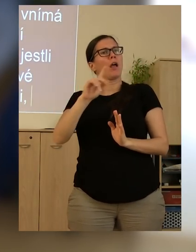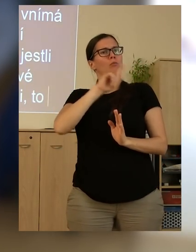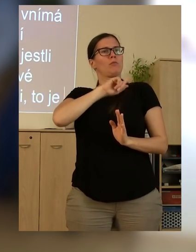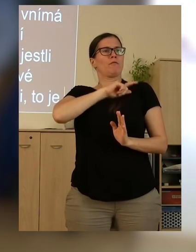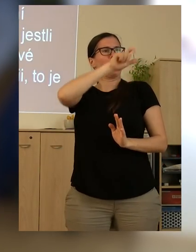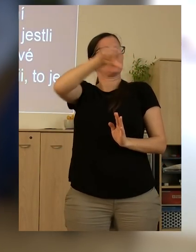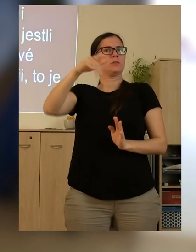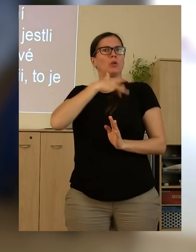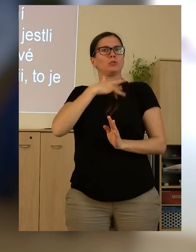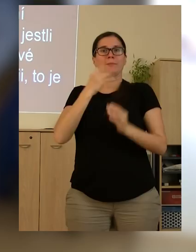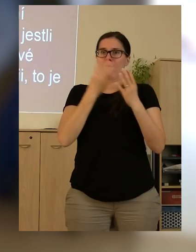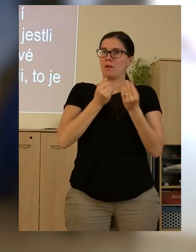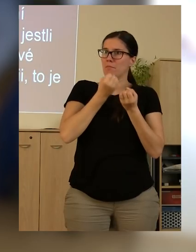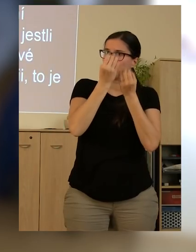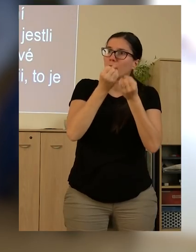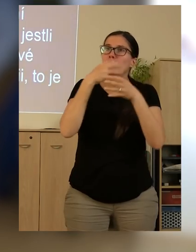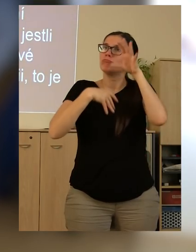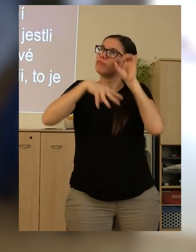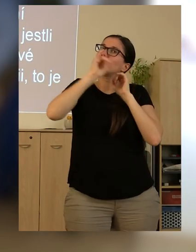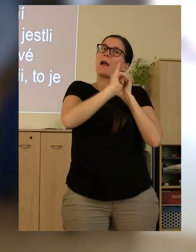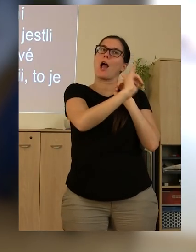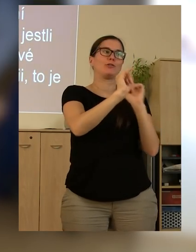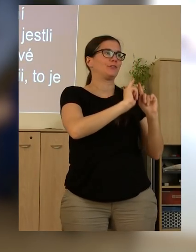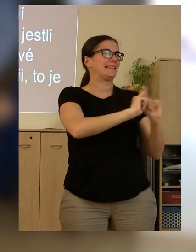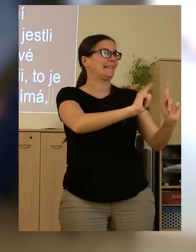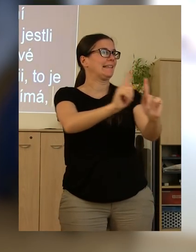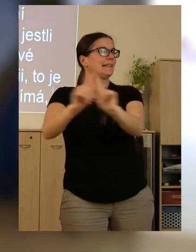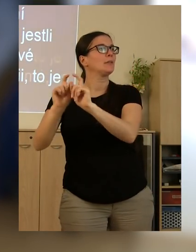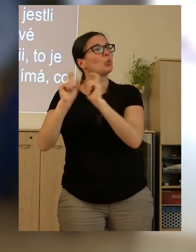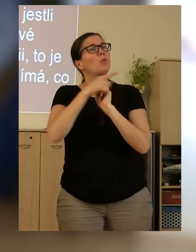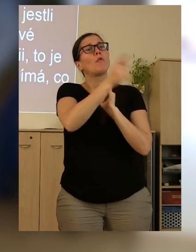je říkáno, to, o čem mluvíme.